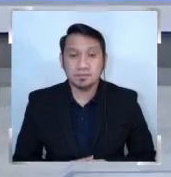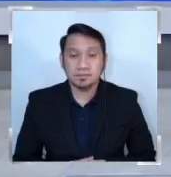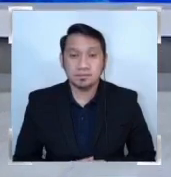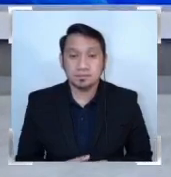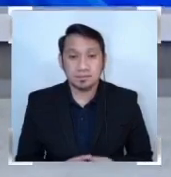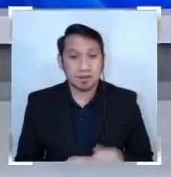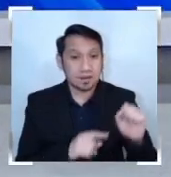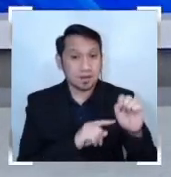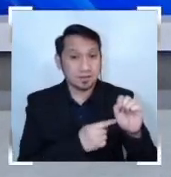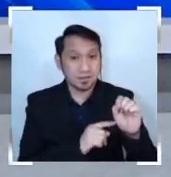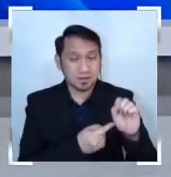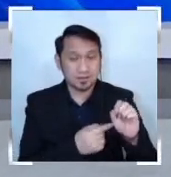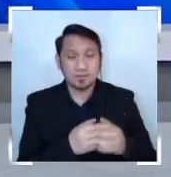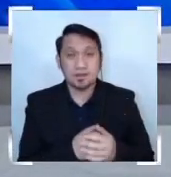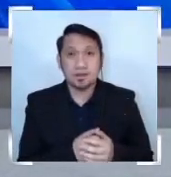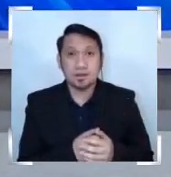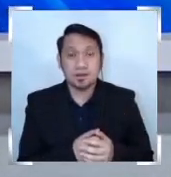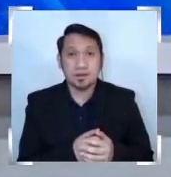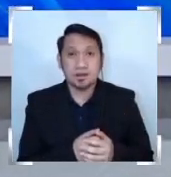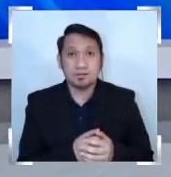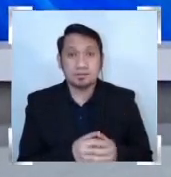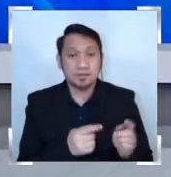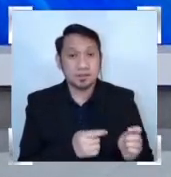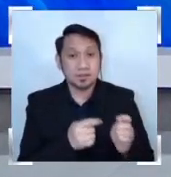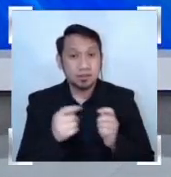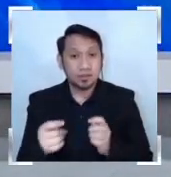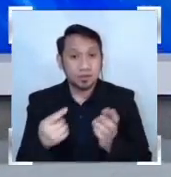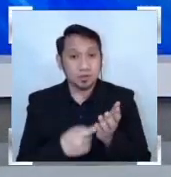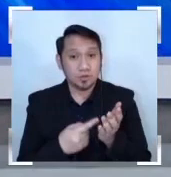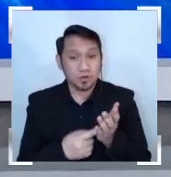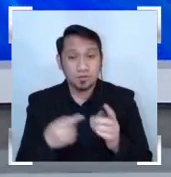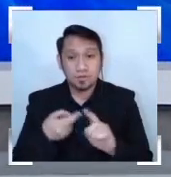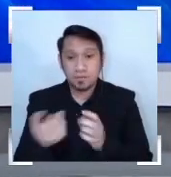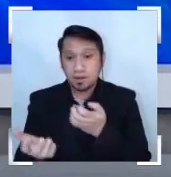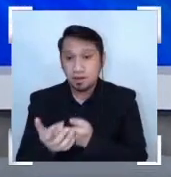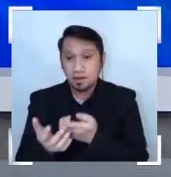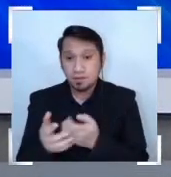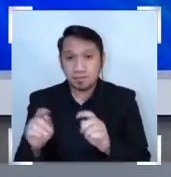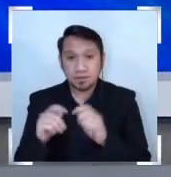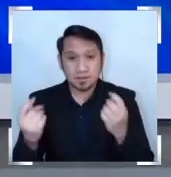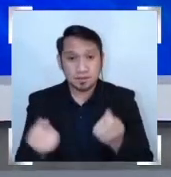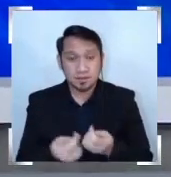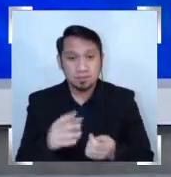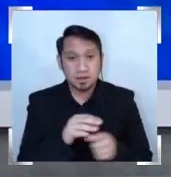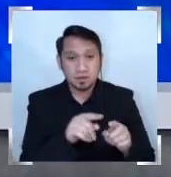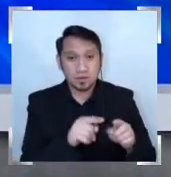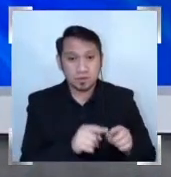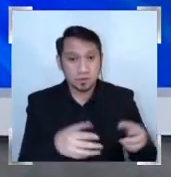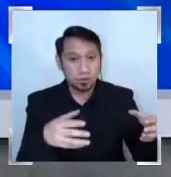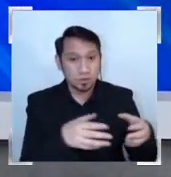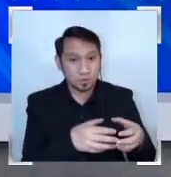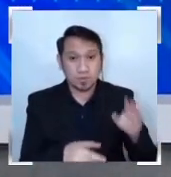Sinimula na po ang transition talks sa pagitan ng economic team ng Duterte administration at ng kampo ni presidential frontrunner Bongbong